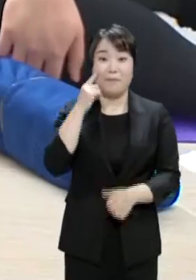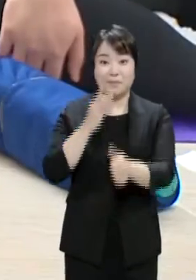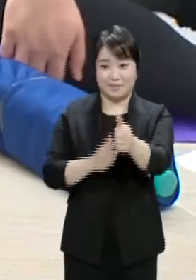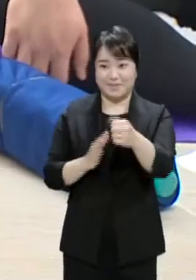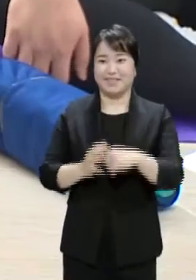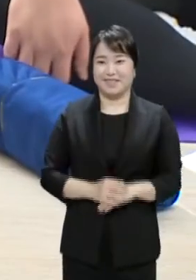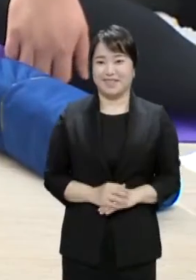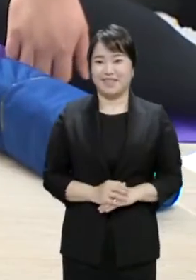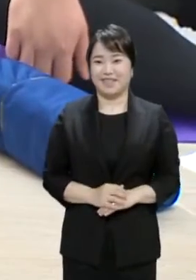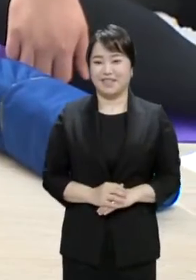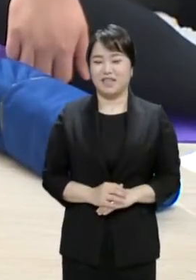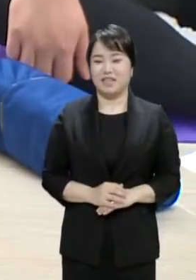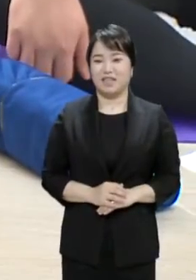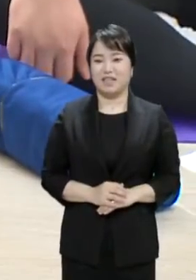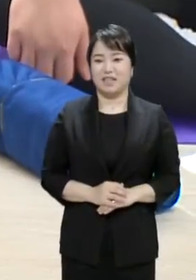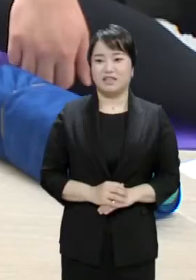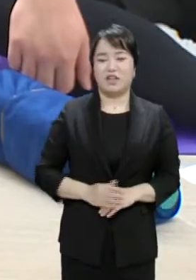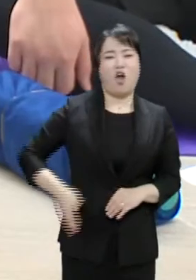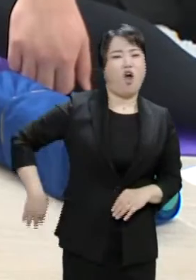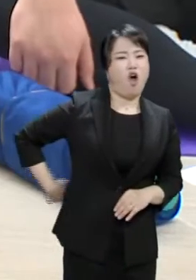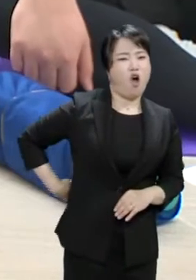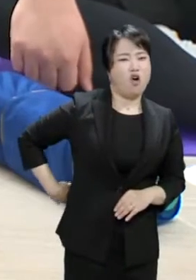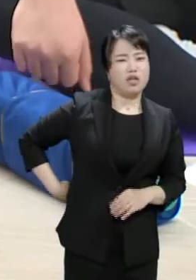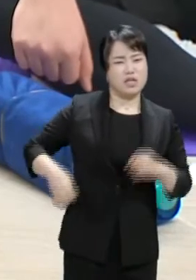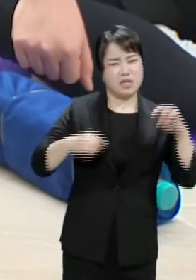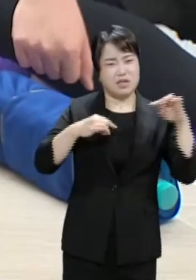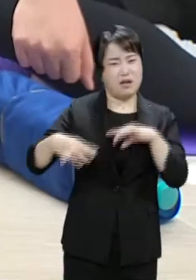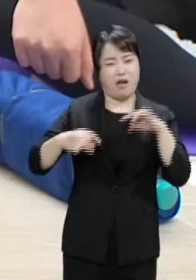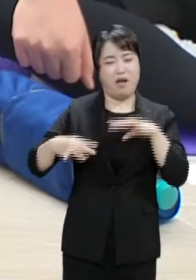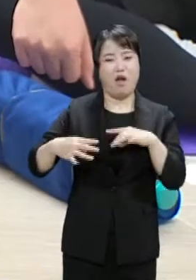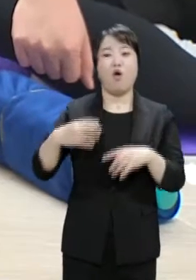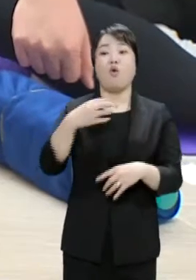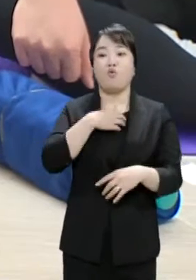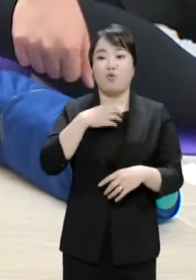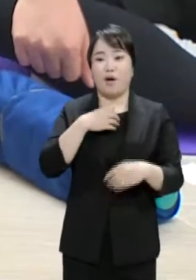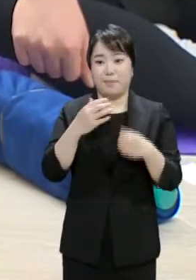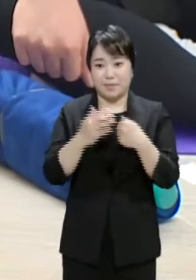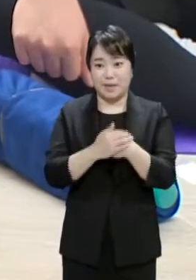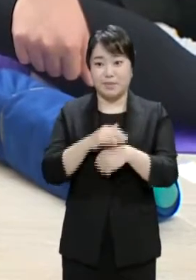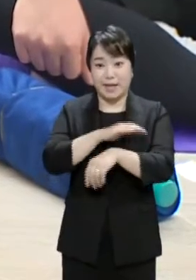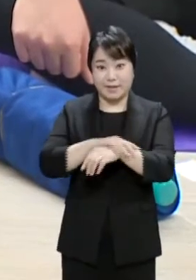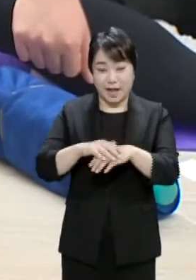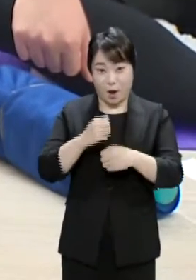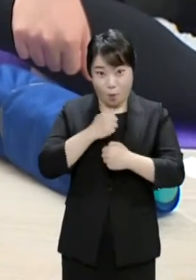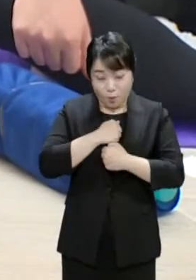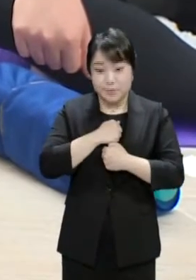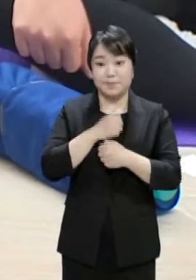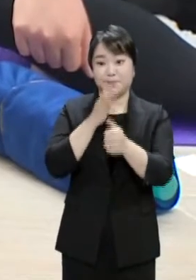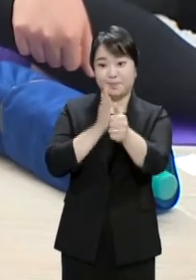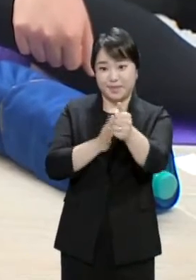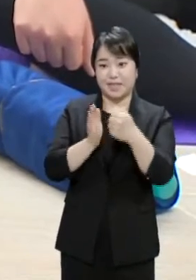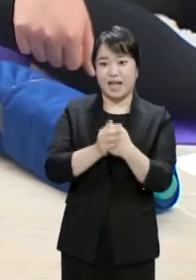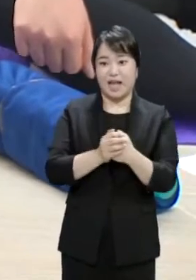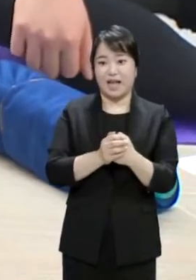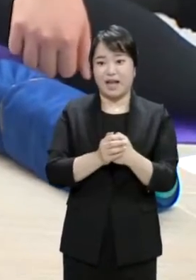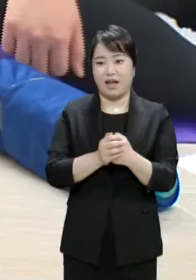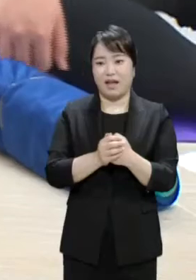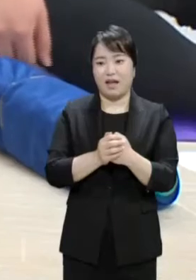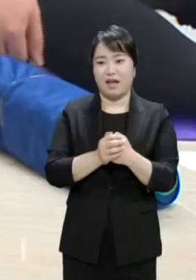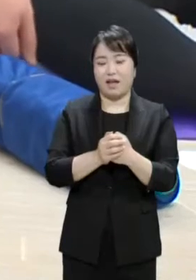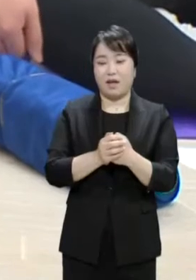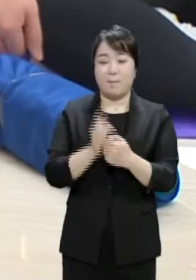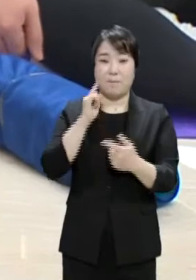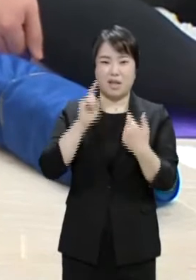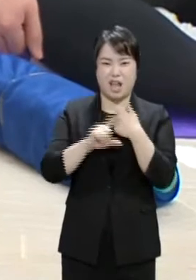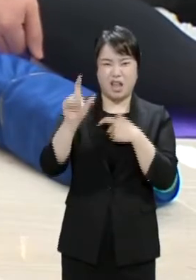이 동작은 허리에 무리가 갈 수 있는 동작이기 때문에 가동 범위를 작게 해주시는 것도 좋고 운동의 강도를 높이고